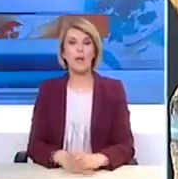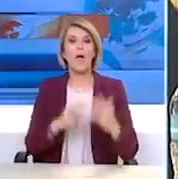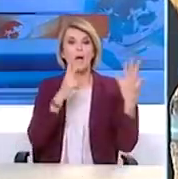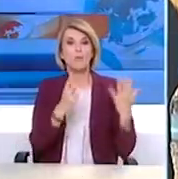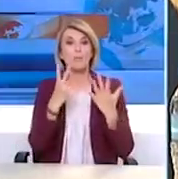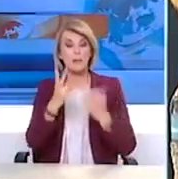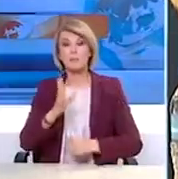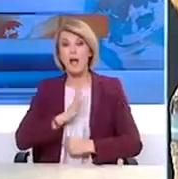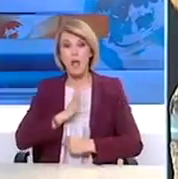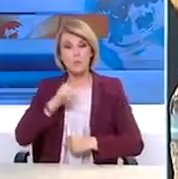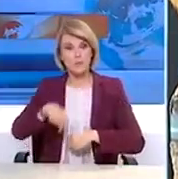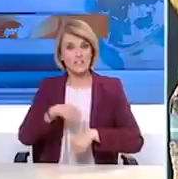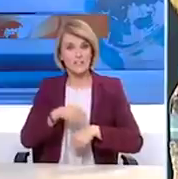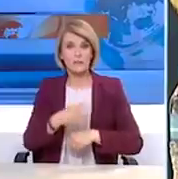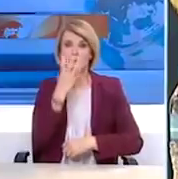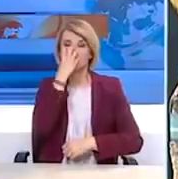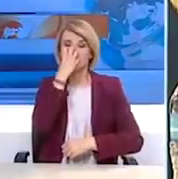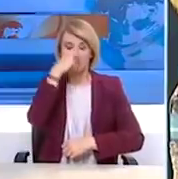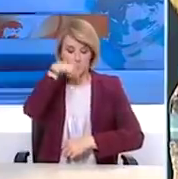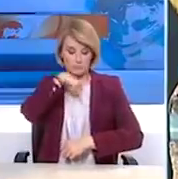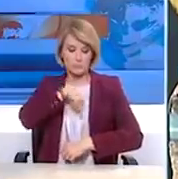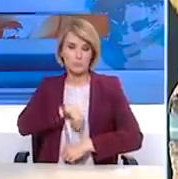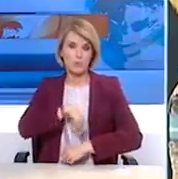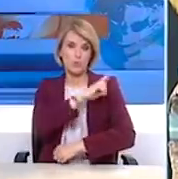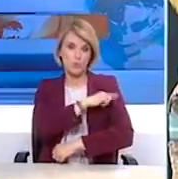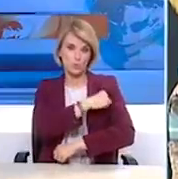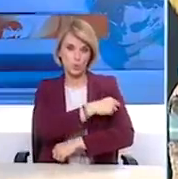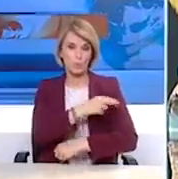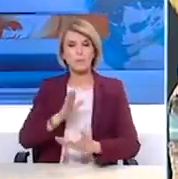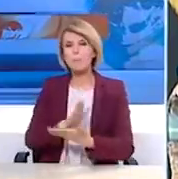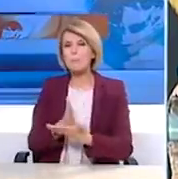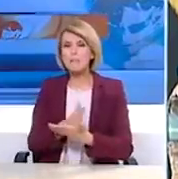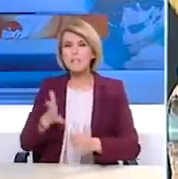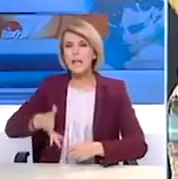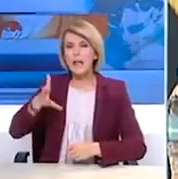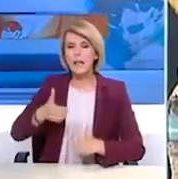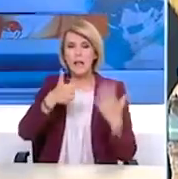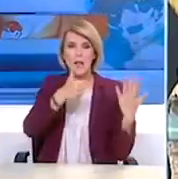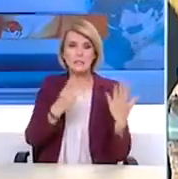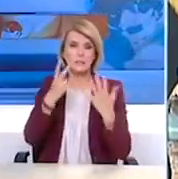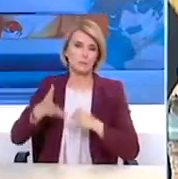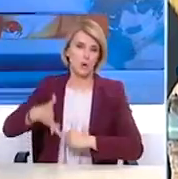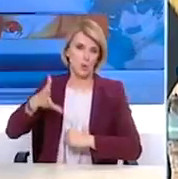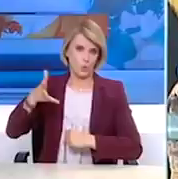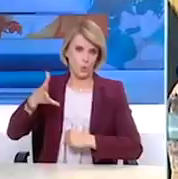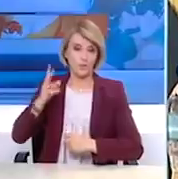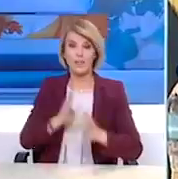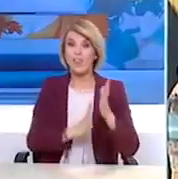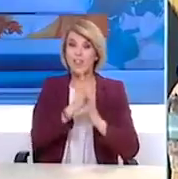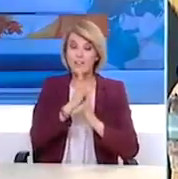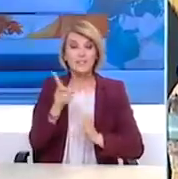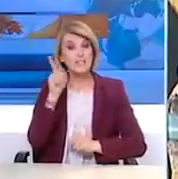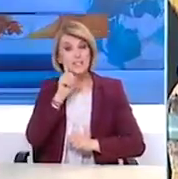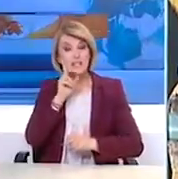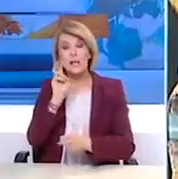77 συμπολίτες μας νοσηλεύονται διασωληνωμένοι. Η διάμεση ηλικία τους είναι 67 ετών, 14 είναι γυναίκες